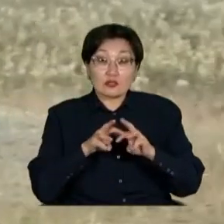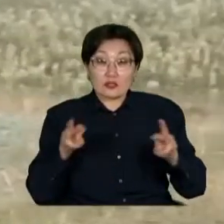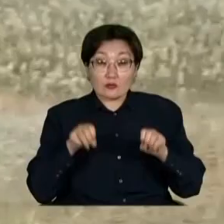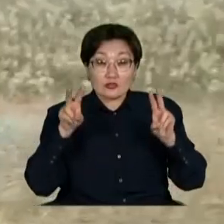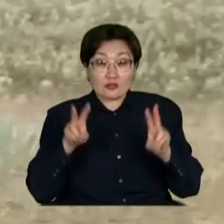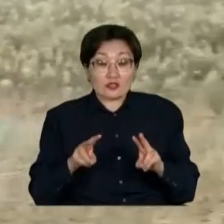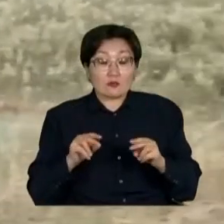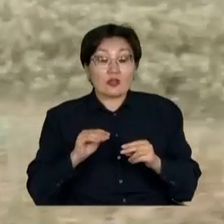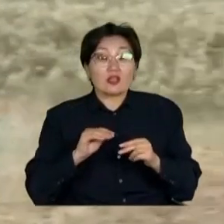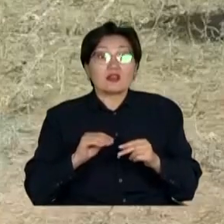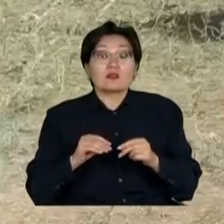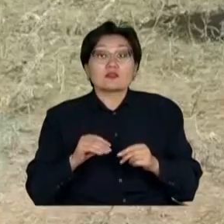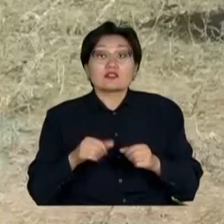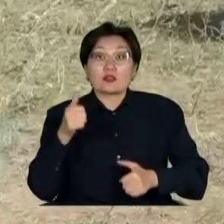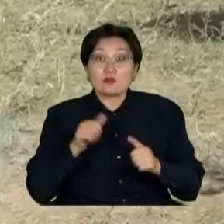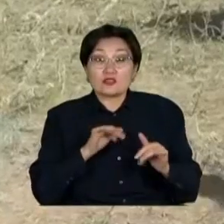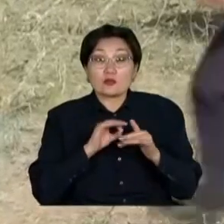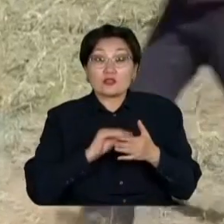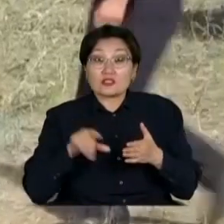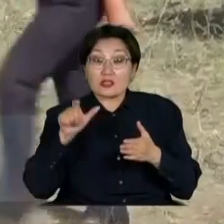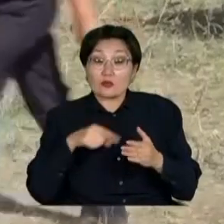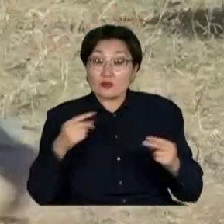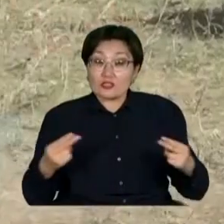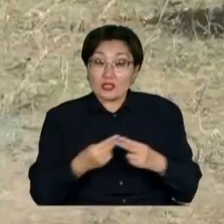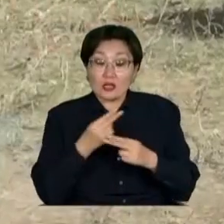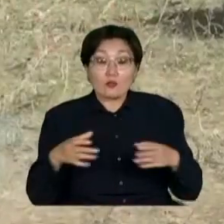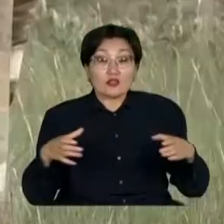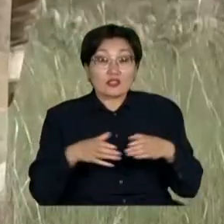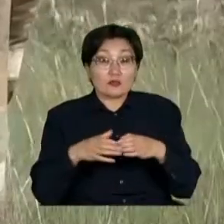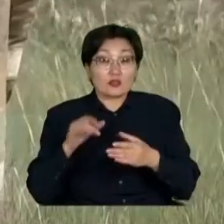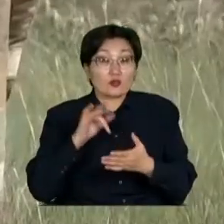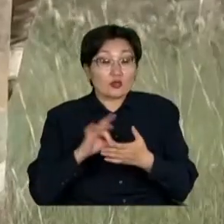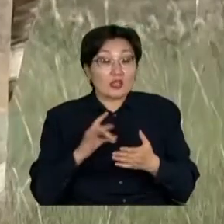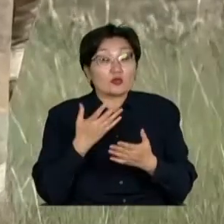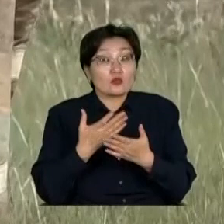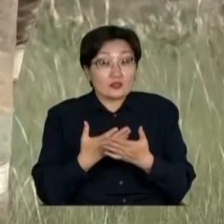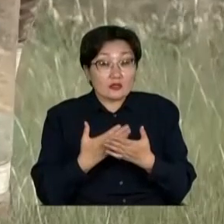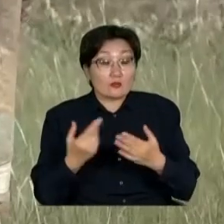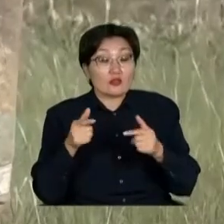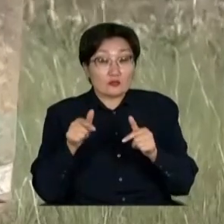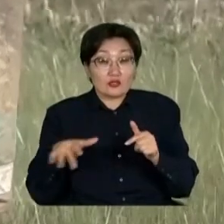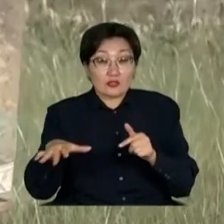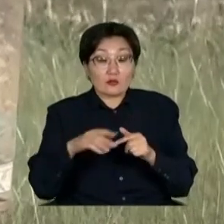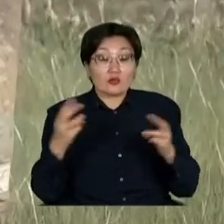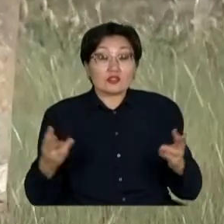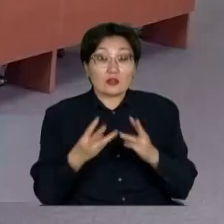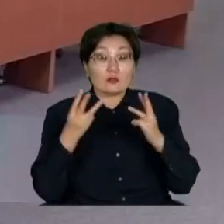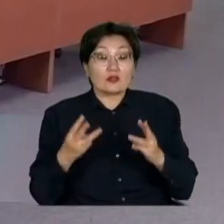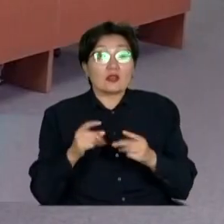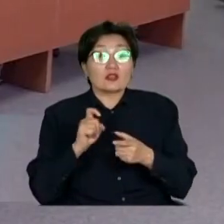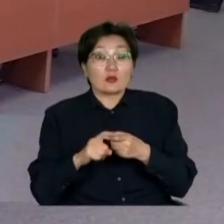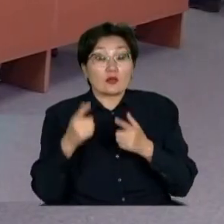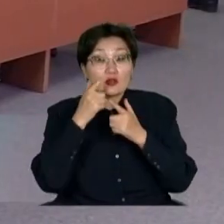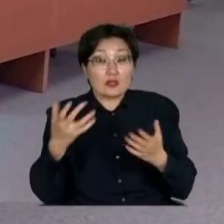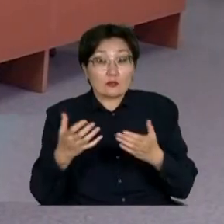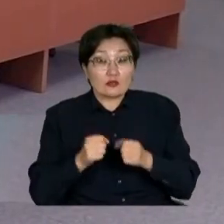арнайы баспасөз турын өткізіп, тілшілерге Астанадағы командалық орталықты көрсетті. Дәл осы жерге өрт туралы хабар бірінші